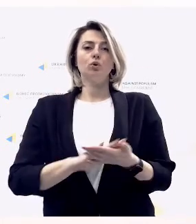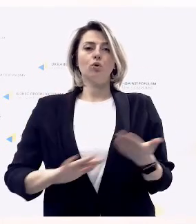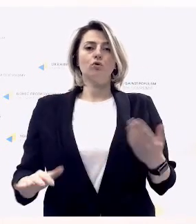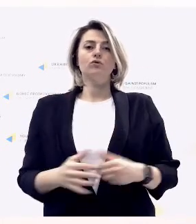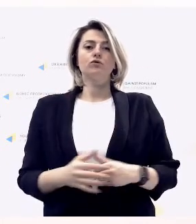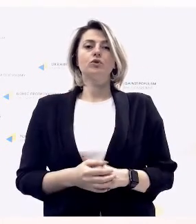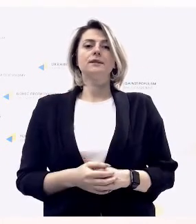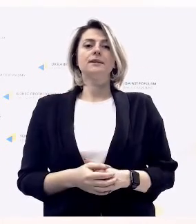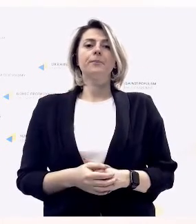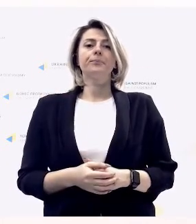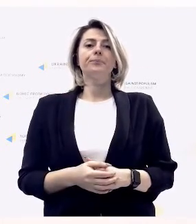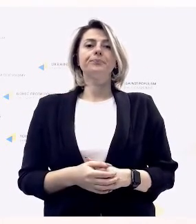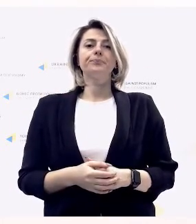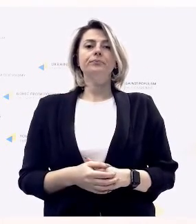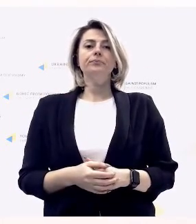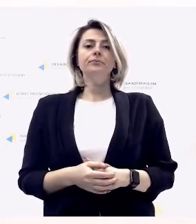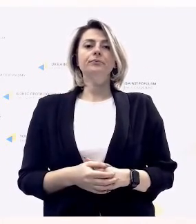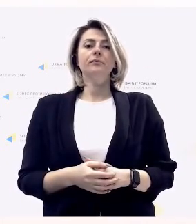Постраждала